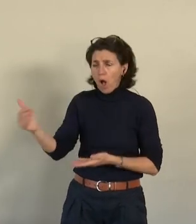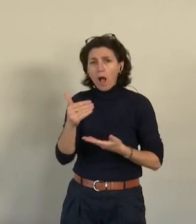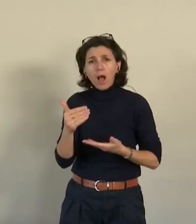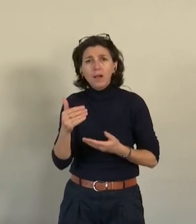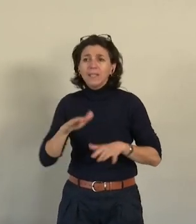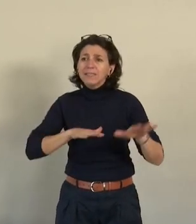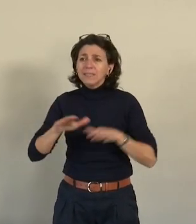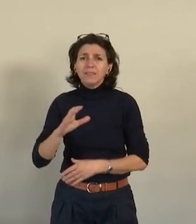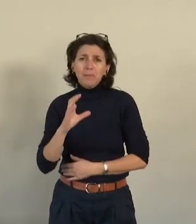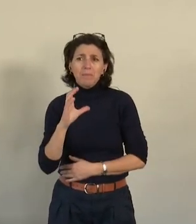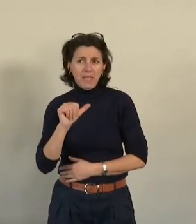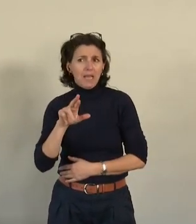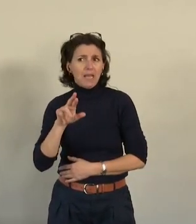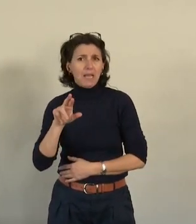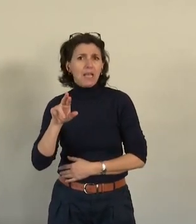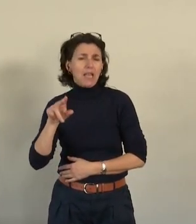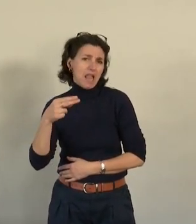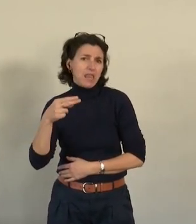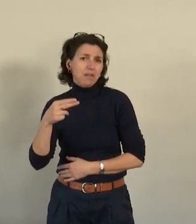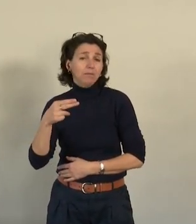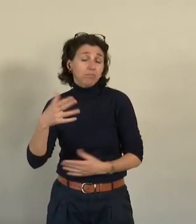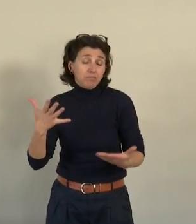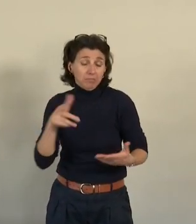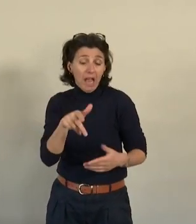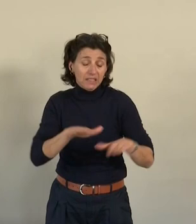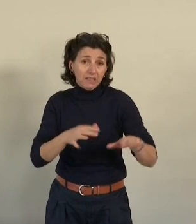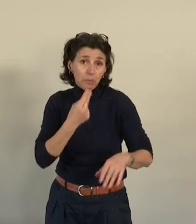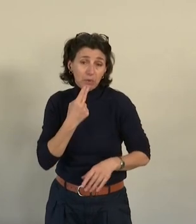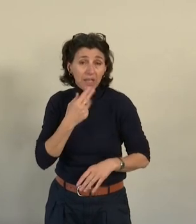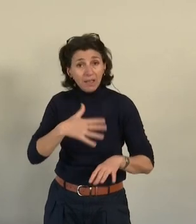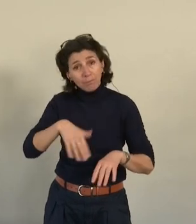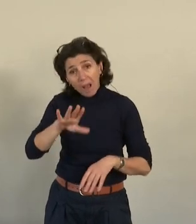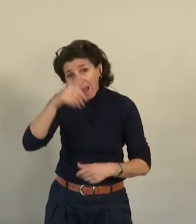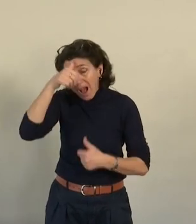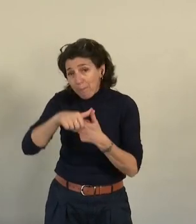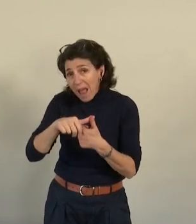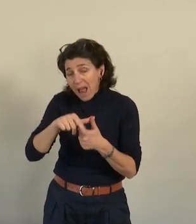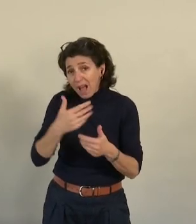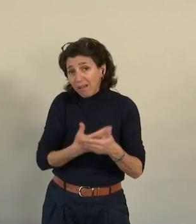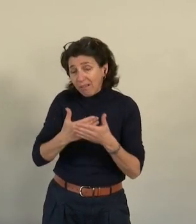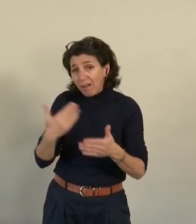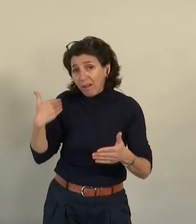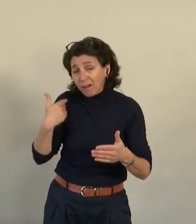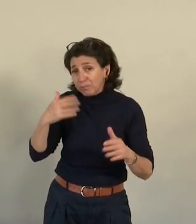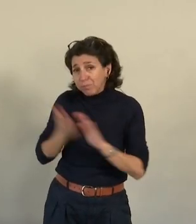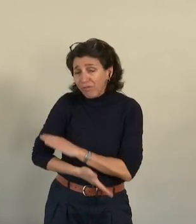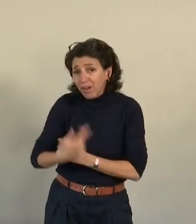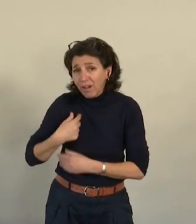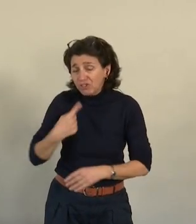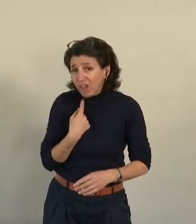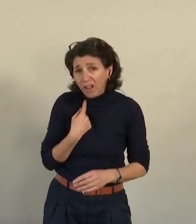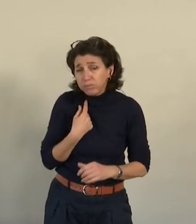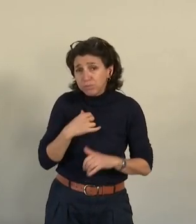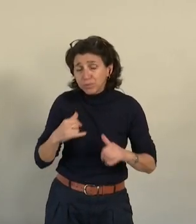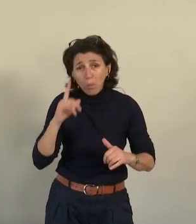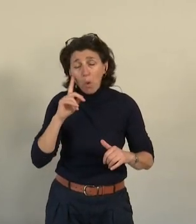rappelle est un cuisant échec puisque dois-je rappeler qu'il a fallu en tout début de mandat rajouter et rajouter